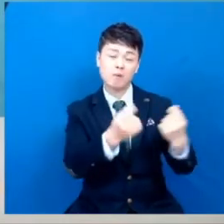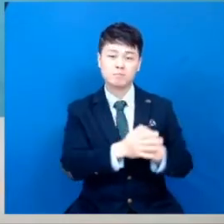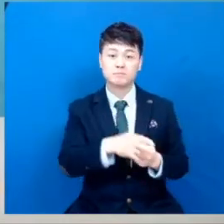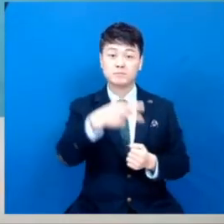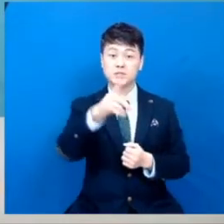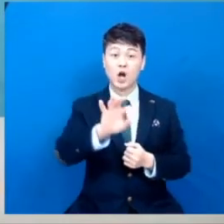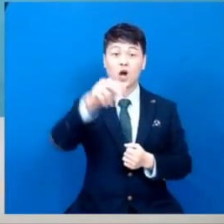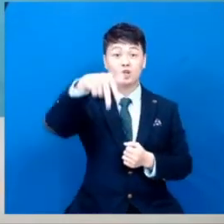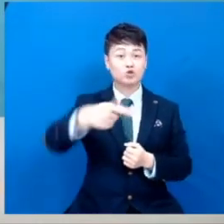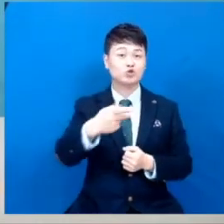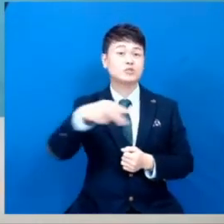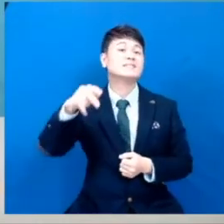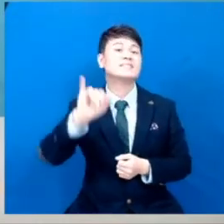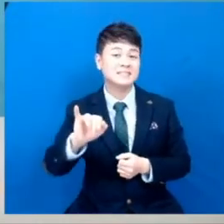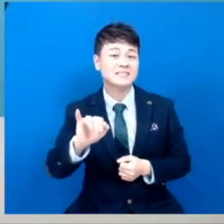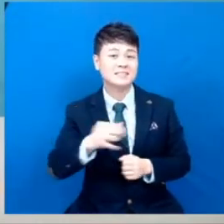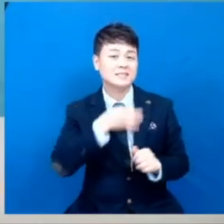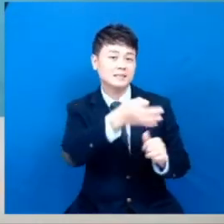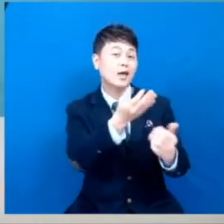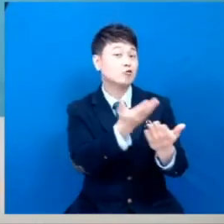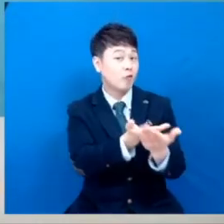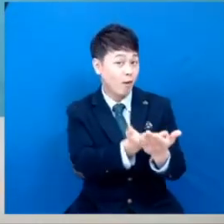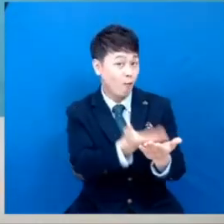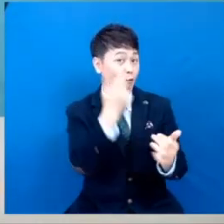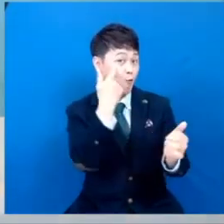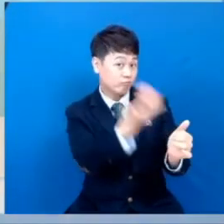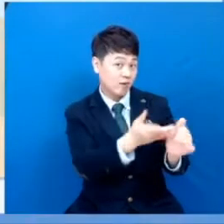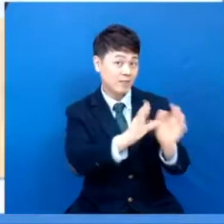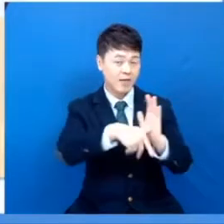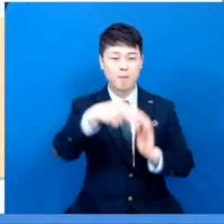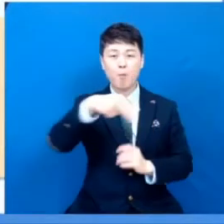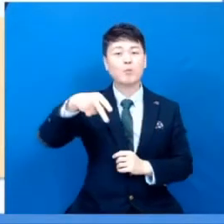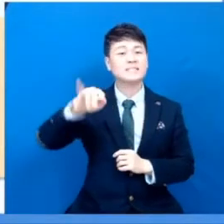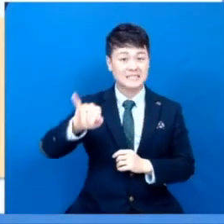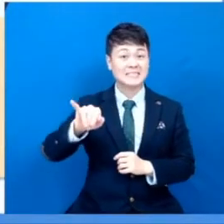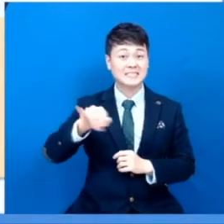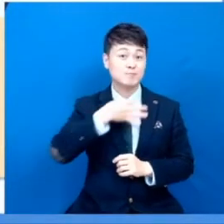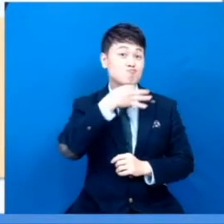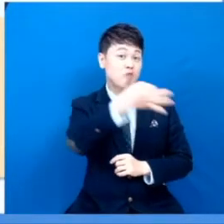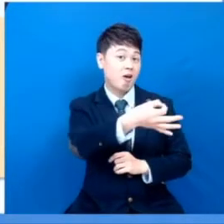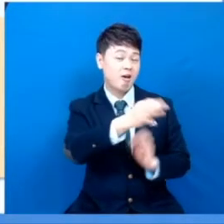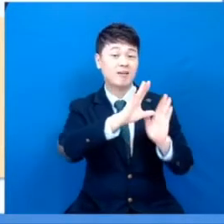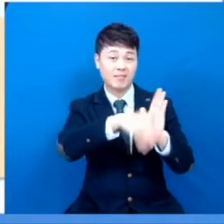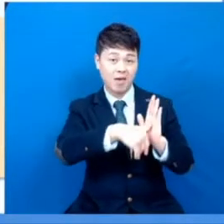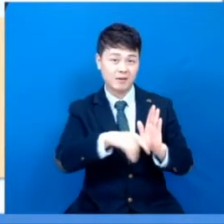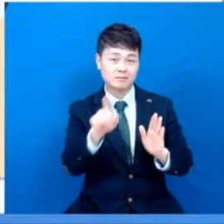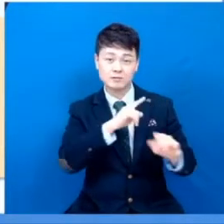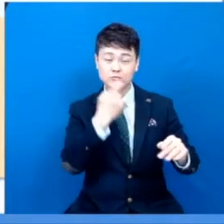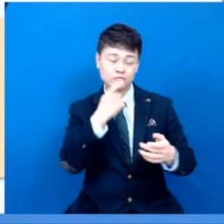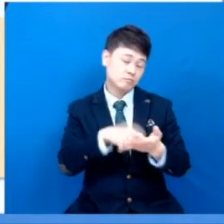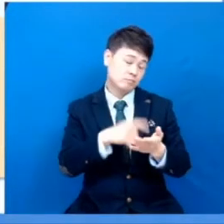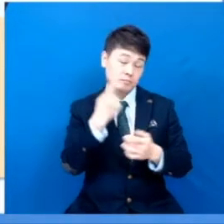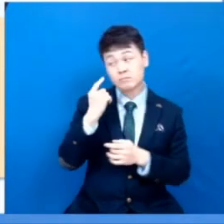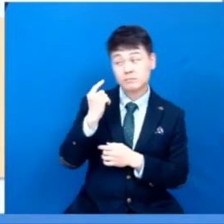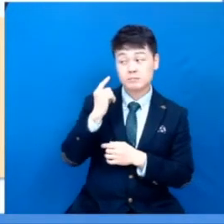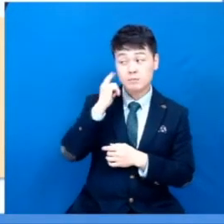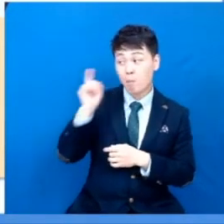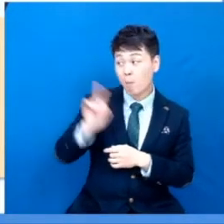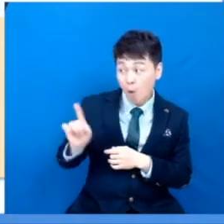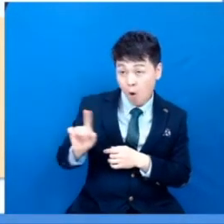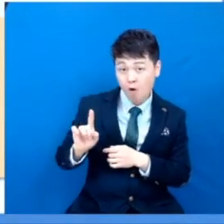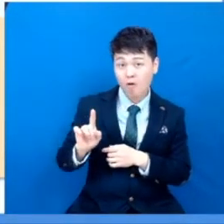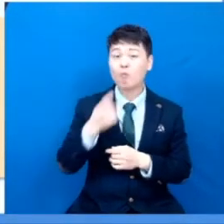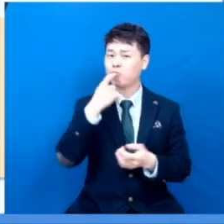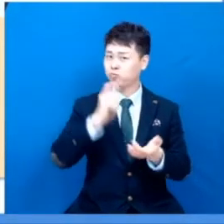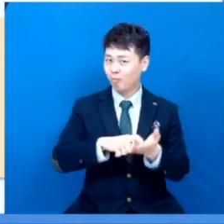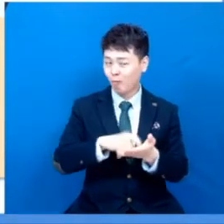c 이것 좀 해 줄래요 라고 호칭을 누구누구 c 라고 불렀을 때 쉽게 활동이 전환되고 도전적